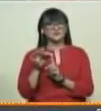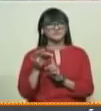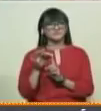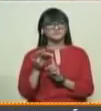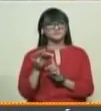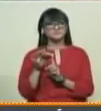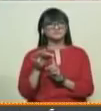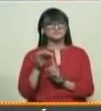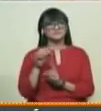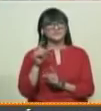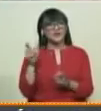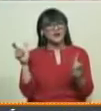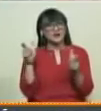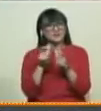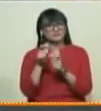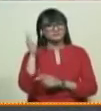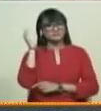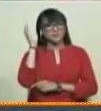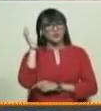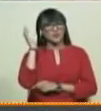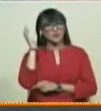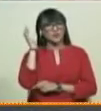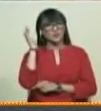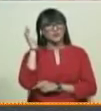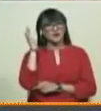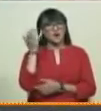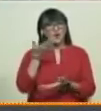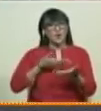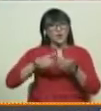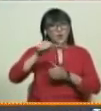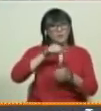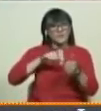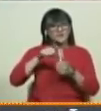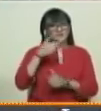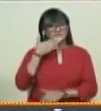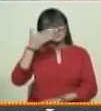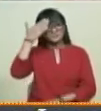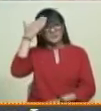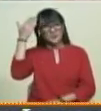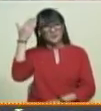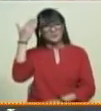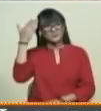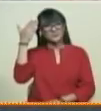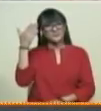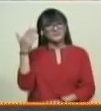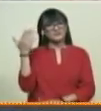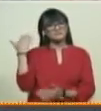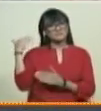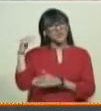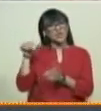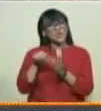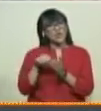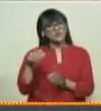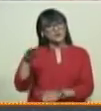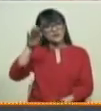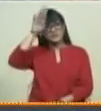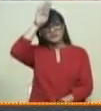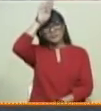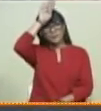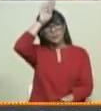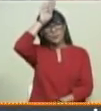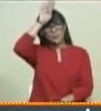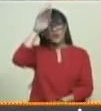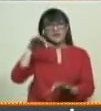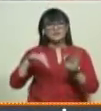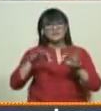cumbre extraordinaria de la Organización para la Cooperación Islámica que habíamos celebrado en Estambul el 13